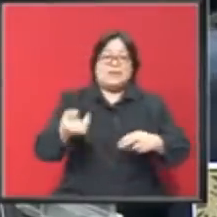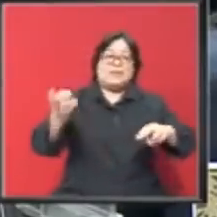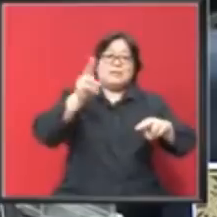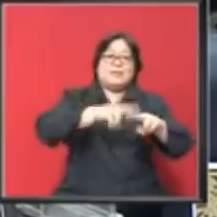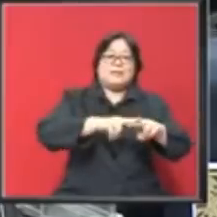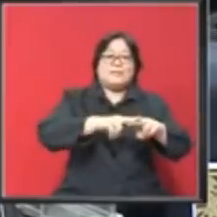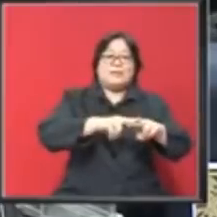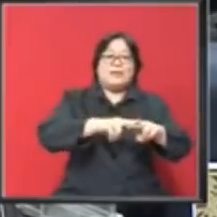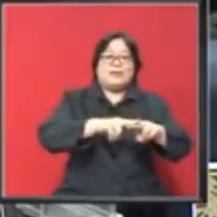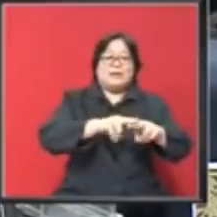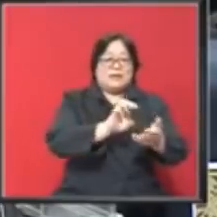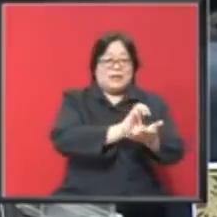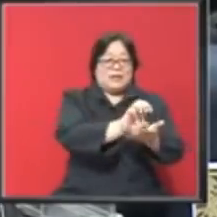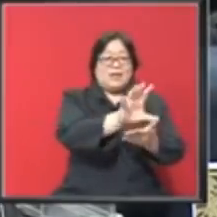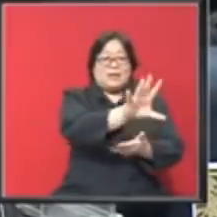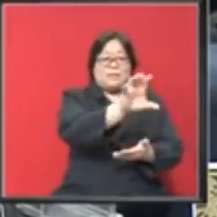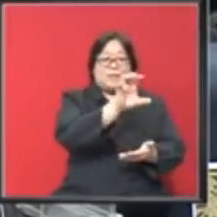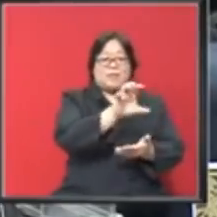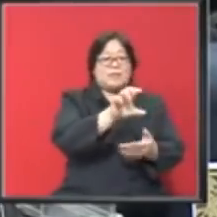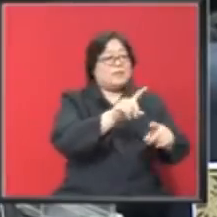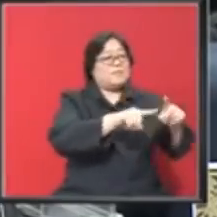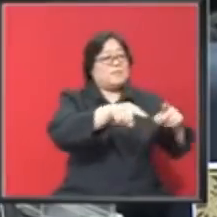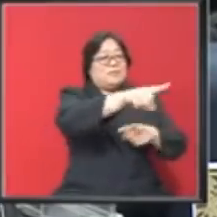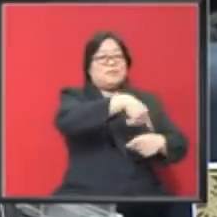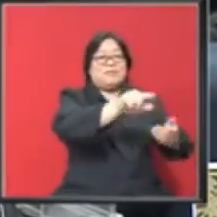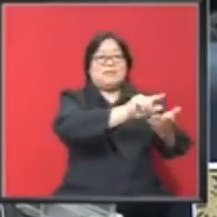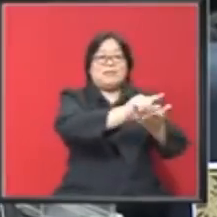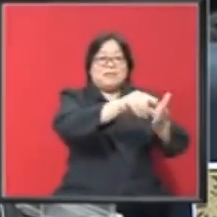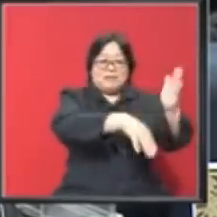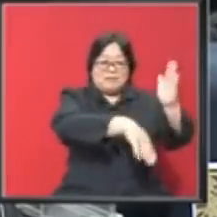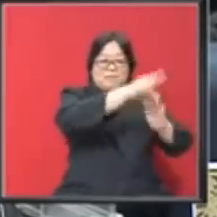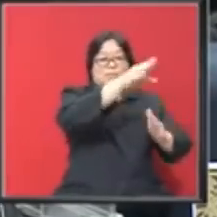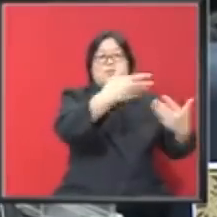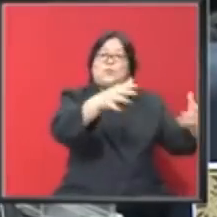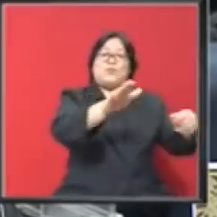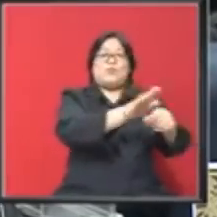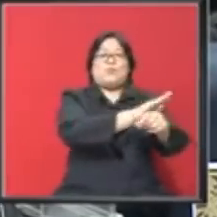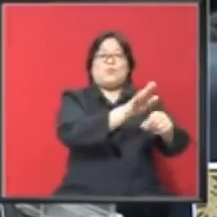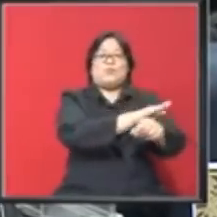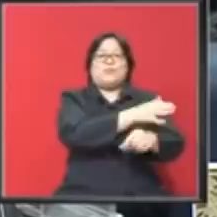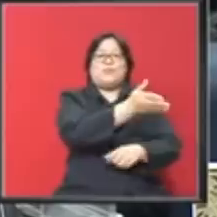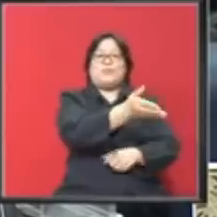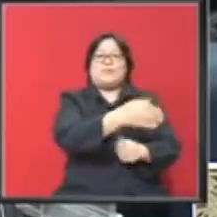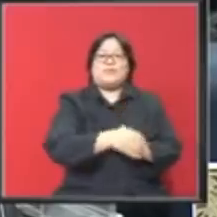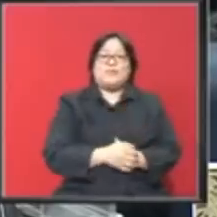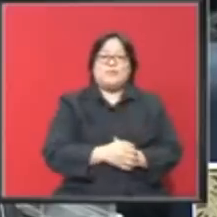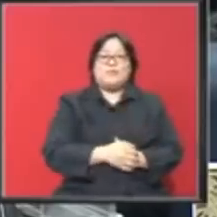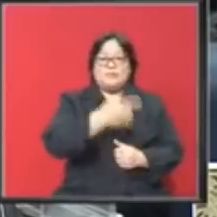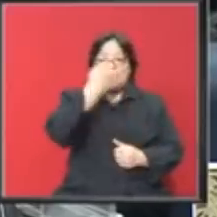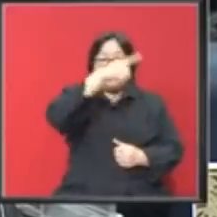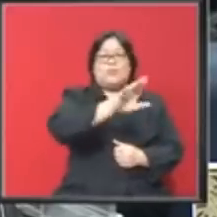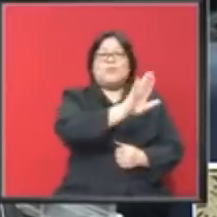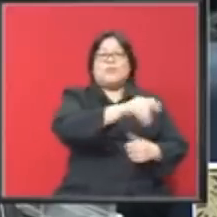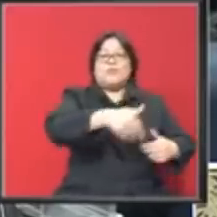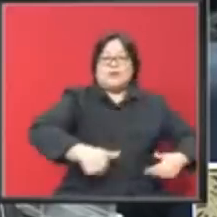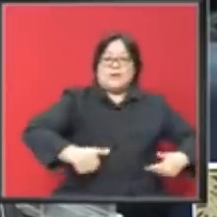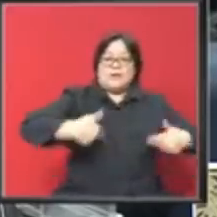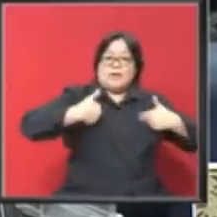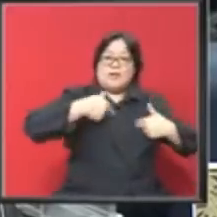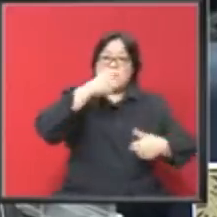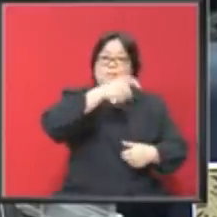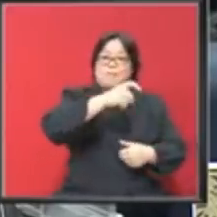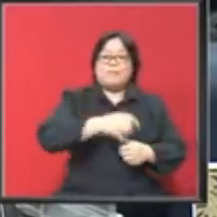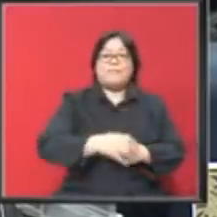pendapatan mereka apabila gaji mereka lebih daripada mencukupi membiayai keperluan hidup